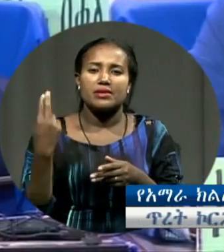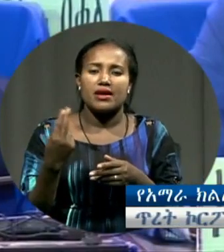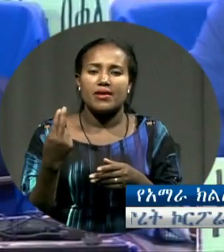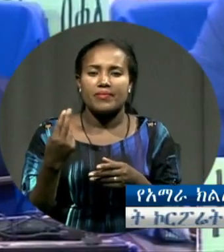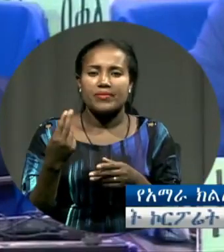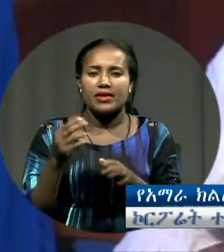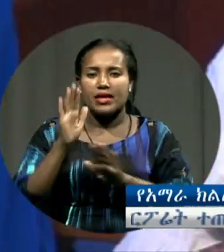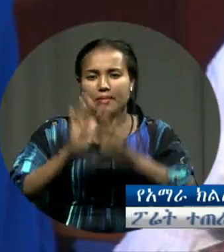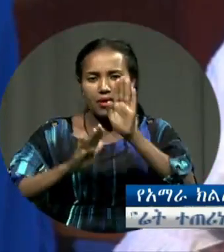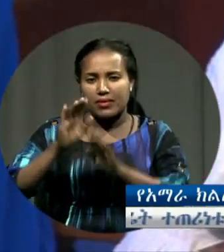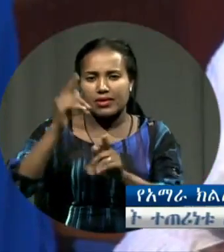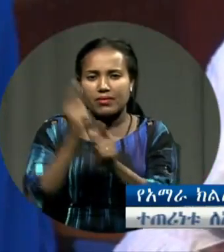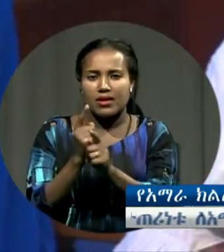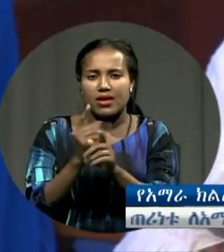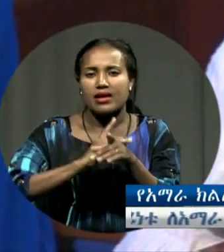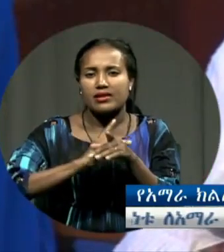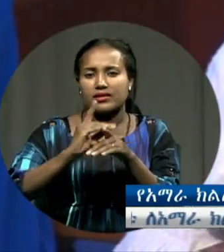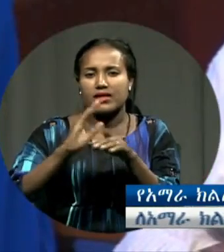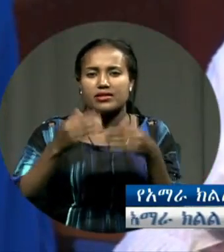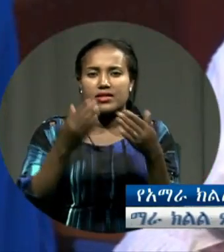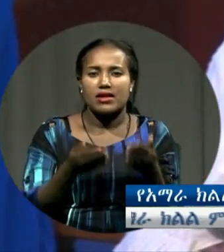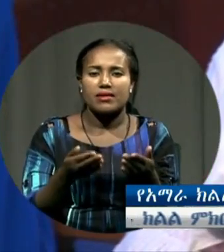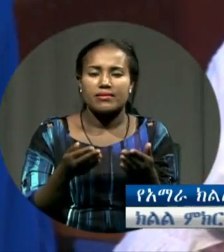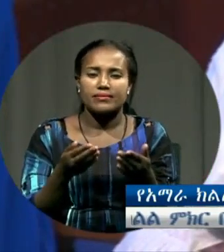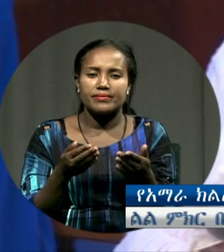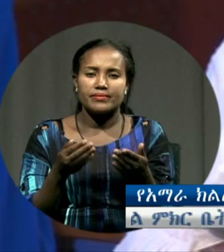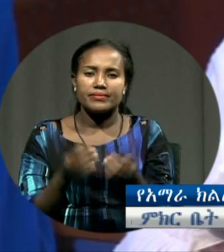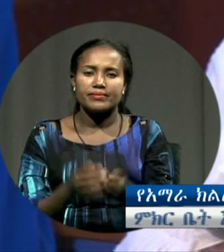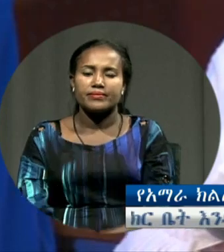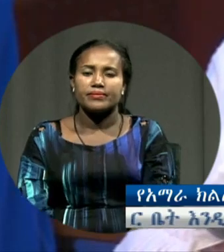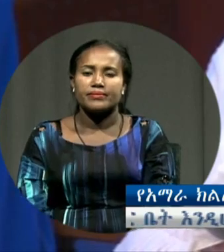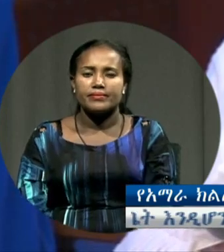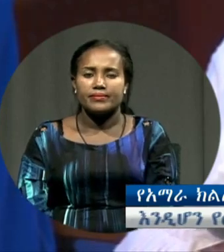እየገመገመ ተገቢውን አቅጣጫ ይሰጣል።